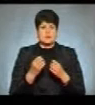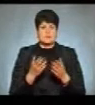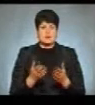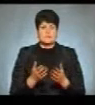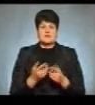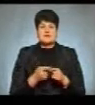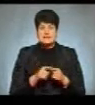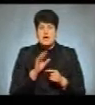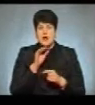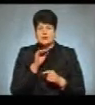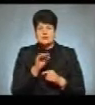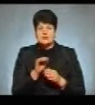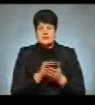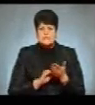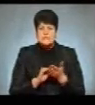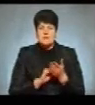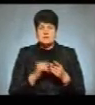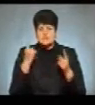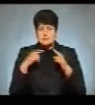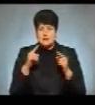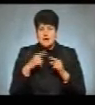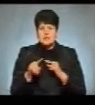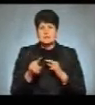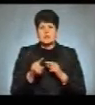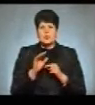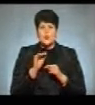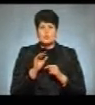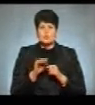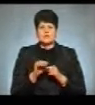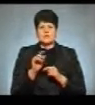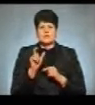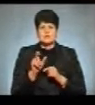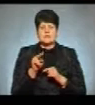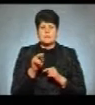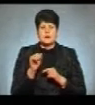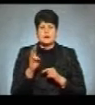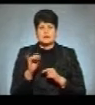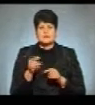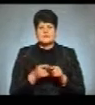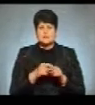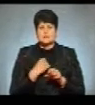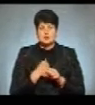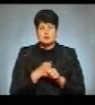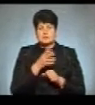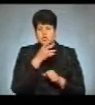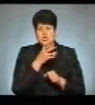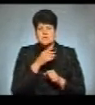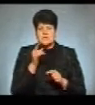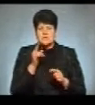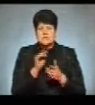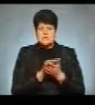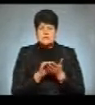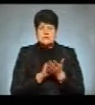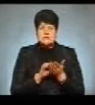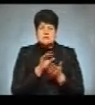Це аудіозапис казки «Музика серця» Валентини Семеняк, яку озвучила Єлизавета Пантів. Це кадри зроблені під час запису казки. Єлизавета